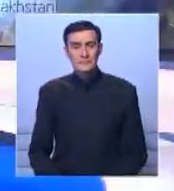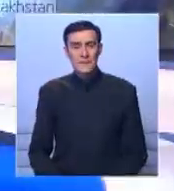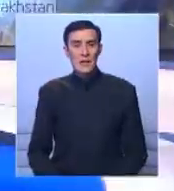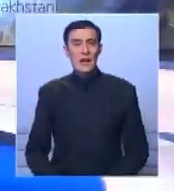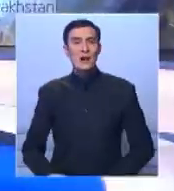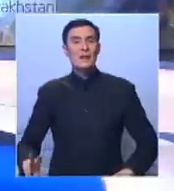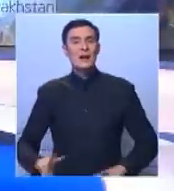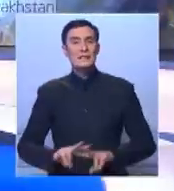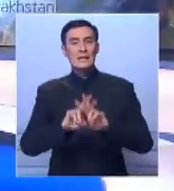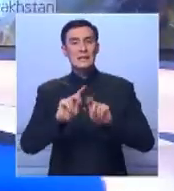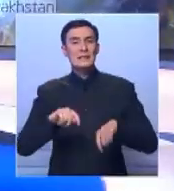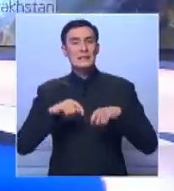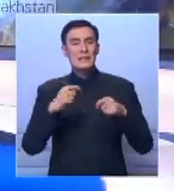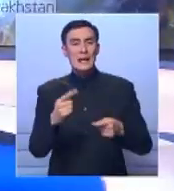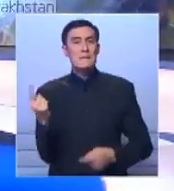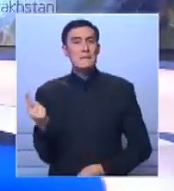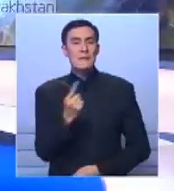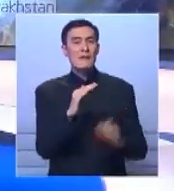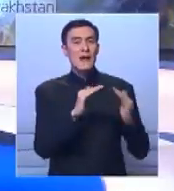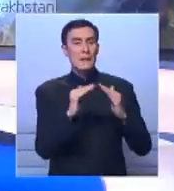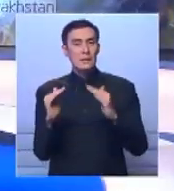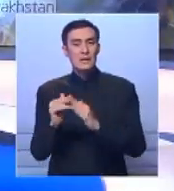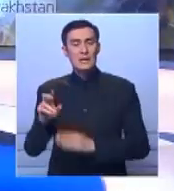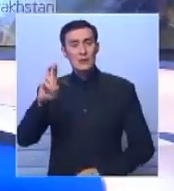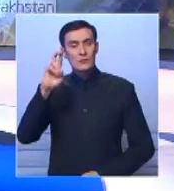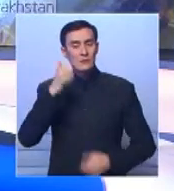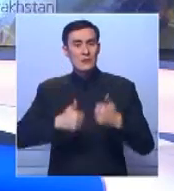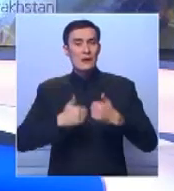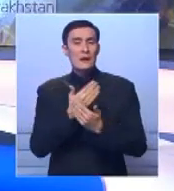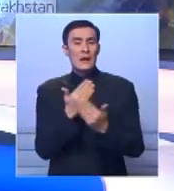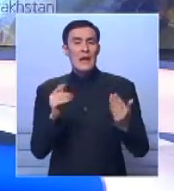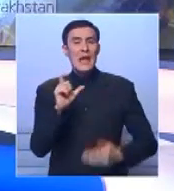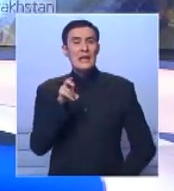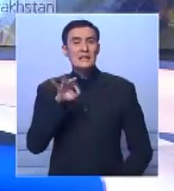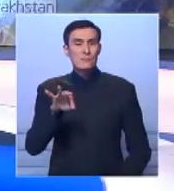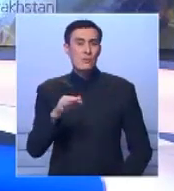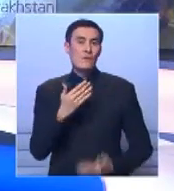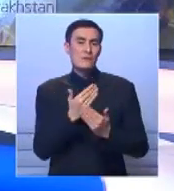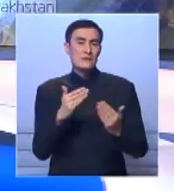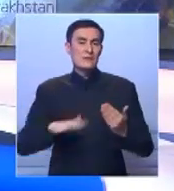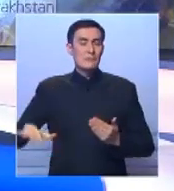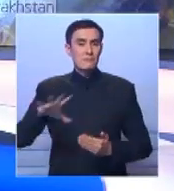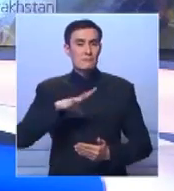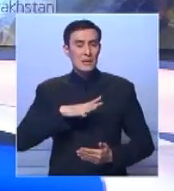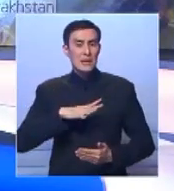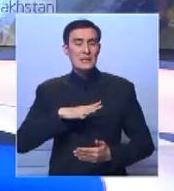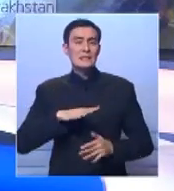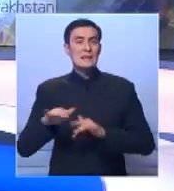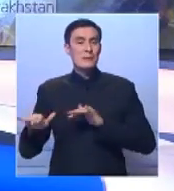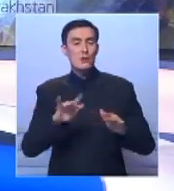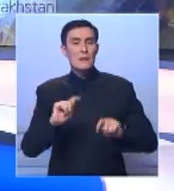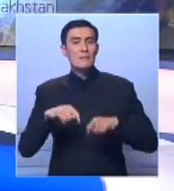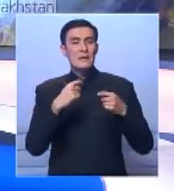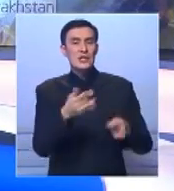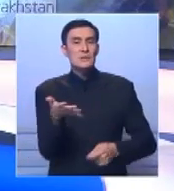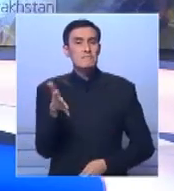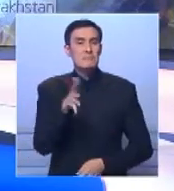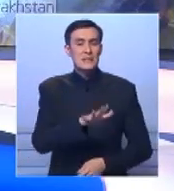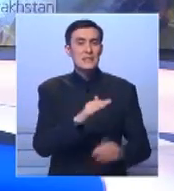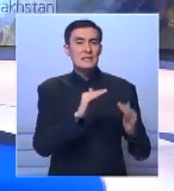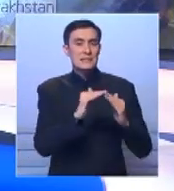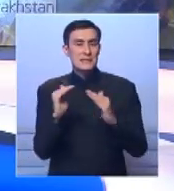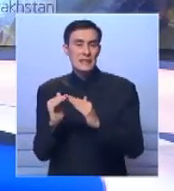В Астане сдали первые объекты странам-участницам Экспо. Сегодня на территории выставочного комплекса состоялась церемония передачи 5